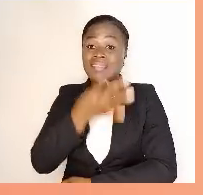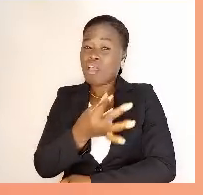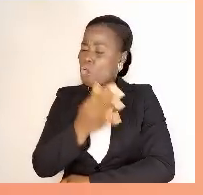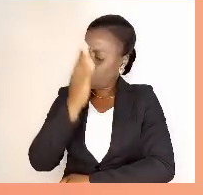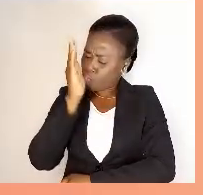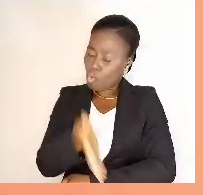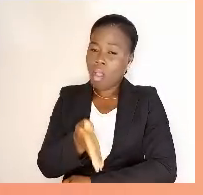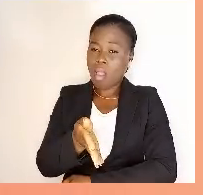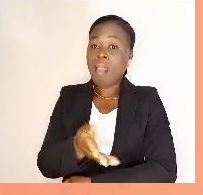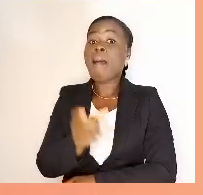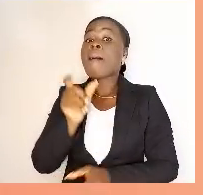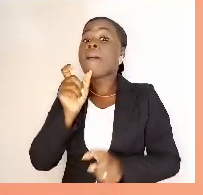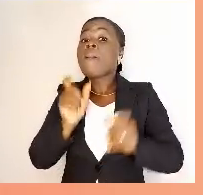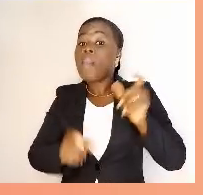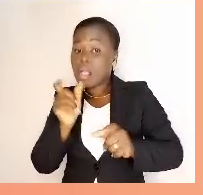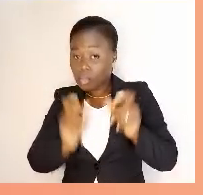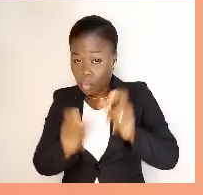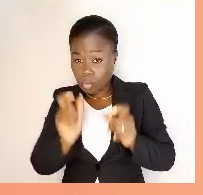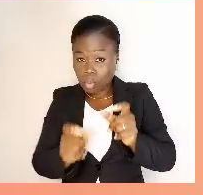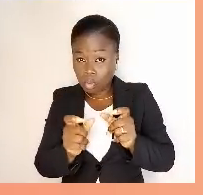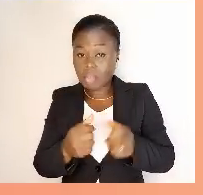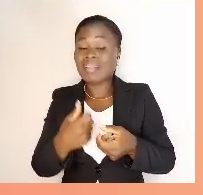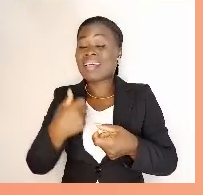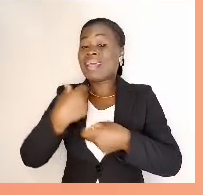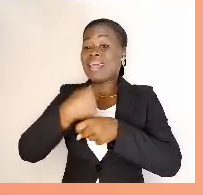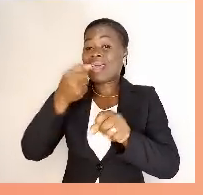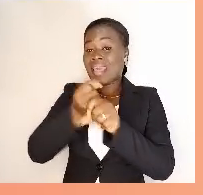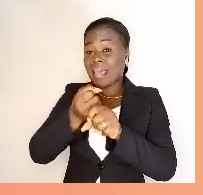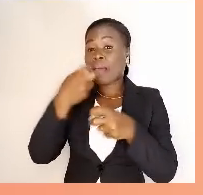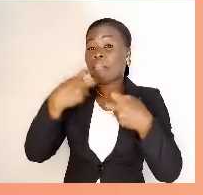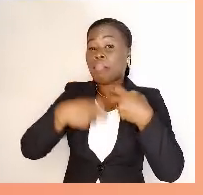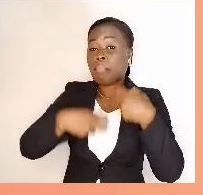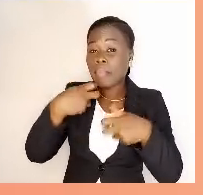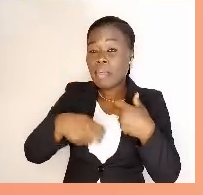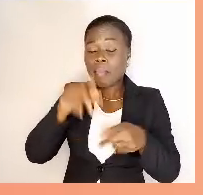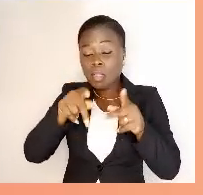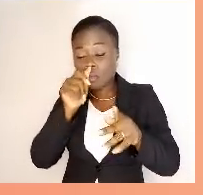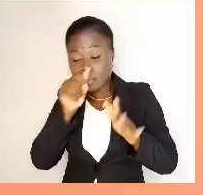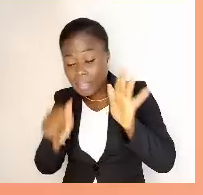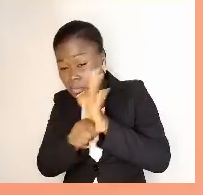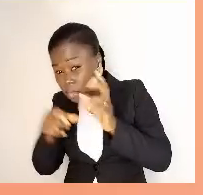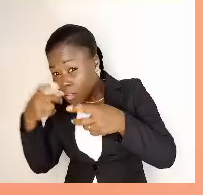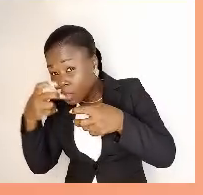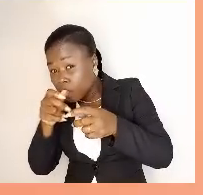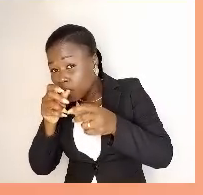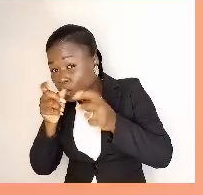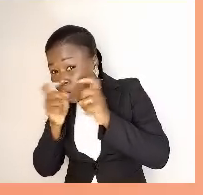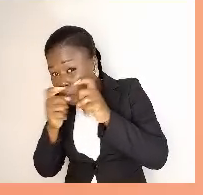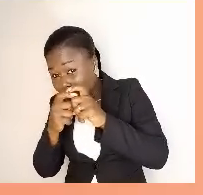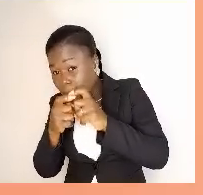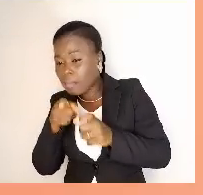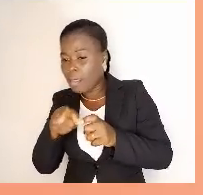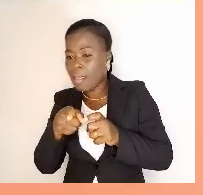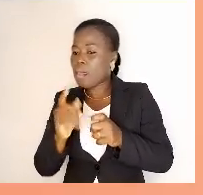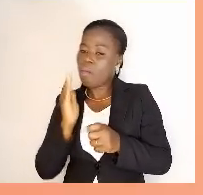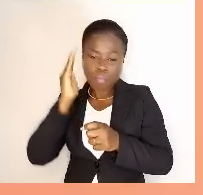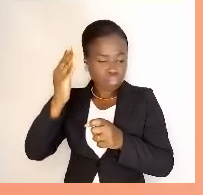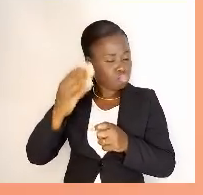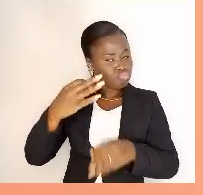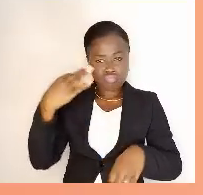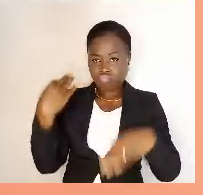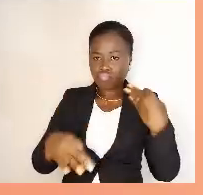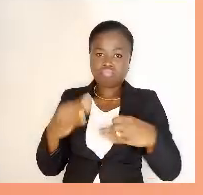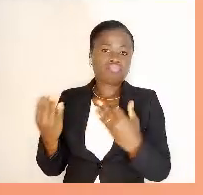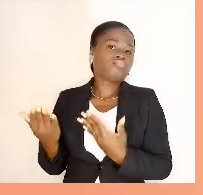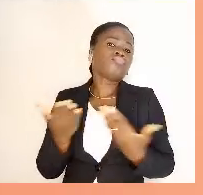Je redis avec fermeté que les auteurs, les commanditaires, les complices répondront de